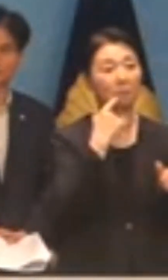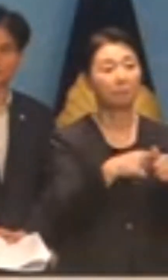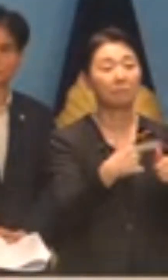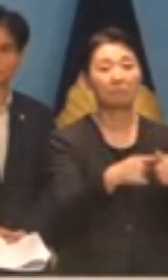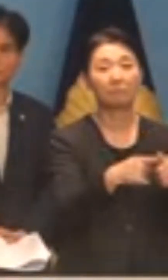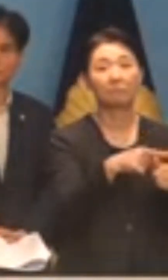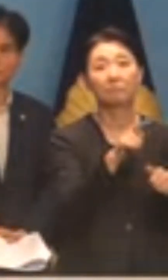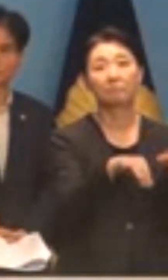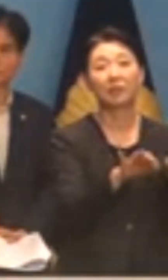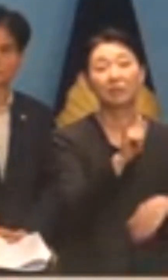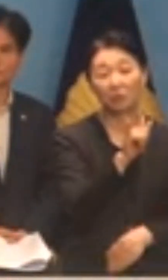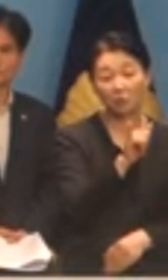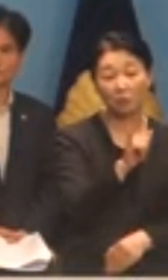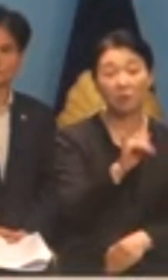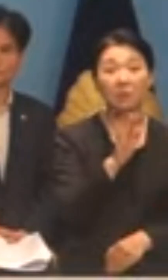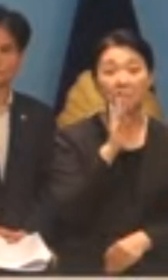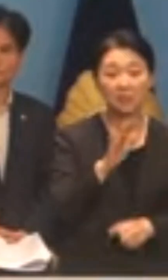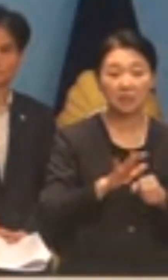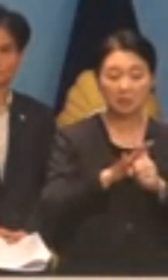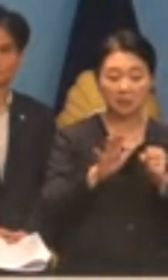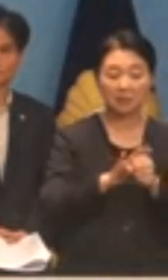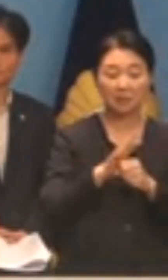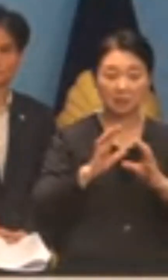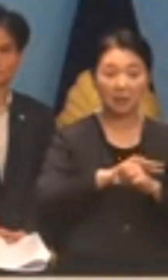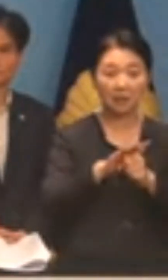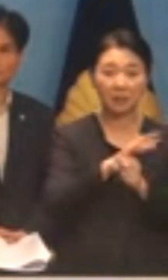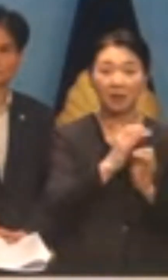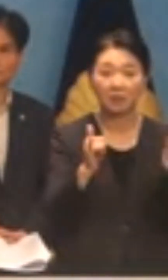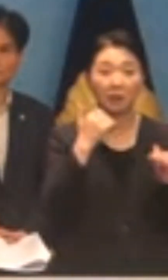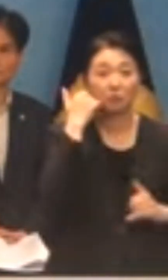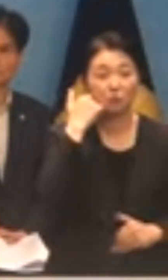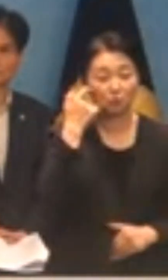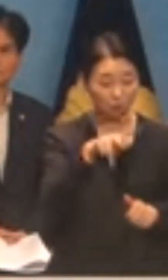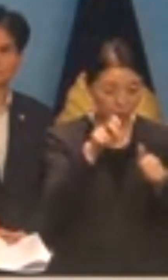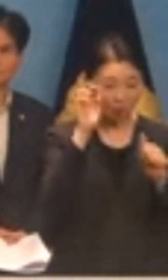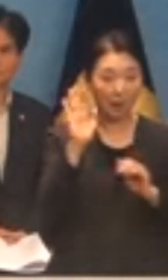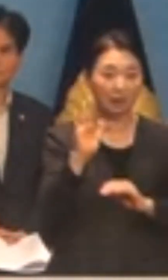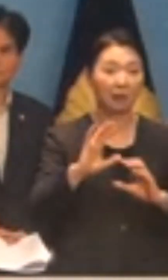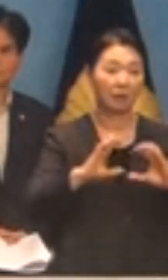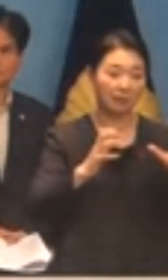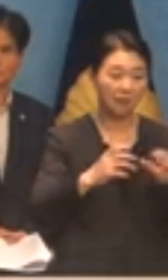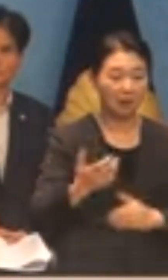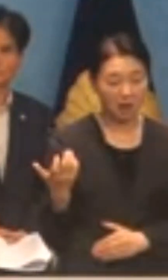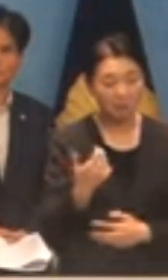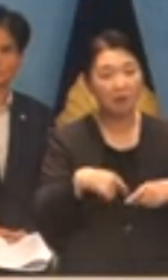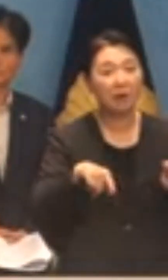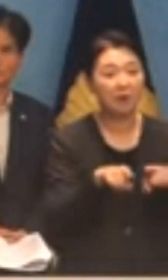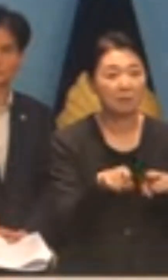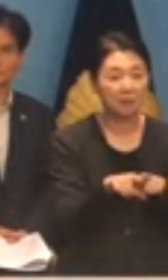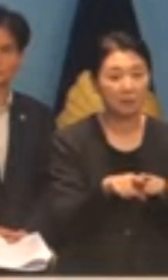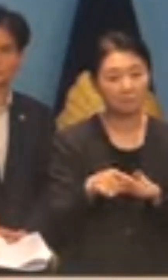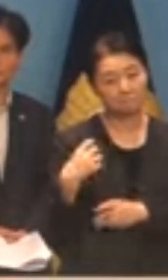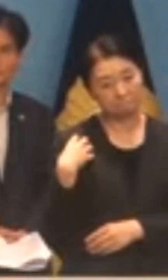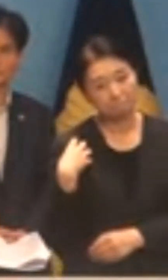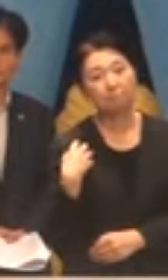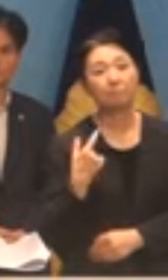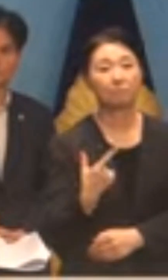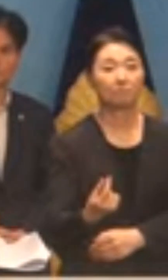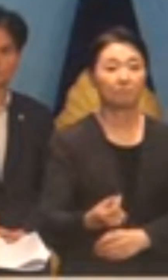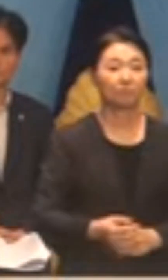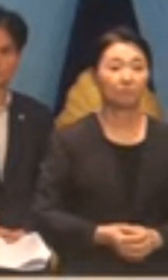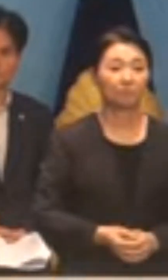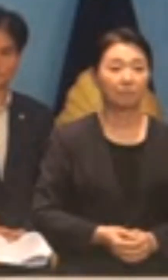그러나 진정한 애국자는 누구를 묘하는 것이 아니라 나라의 아픔을 함께 짊어지는